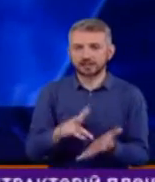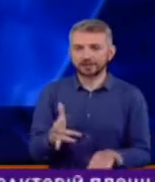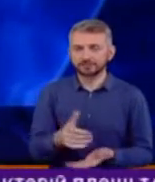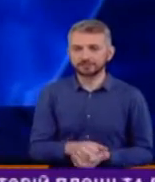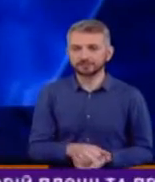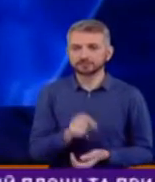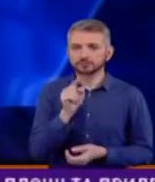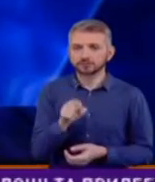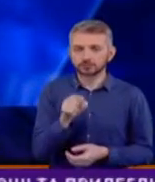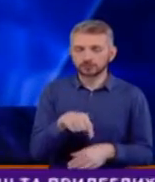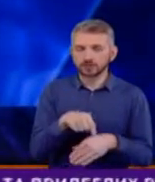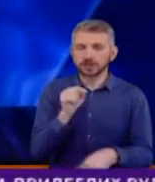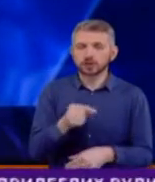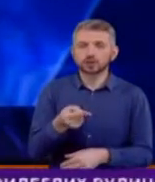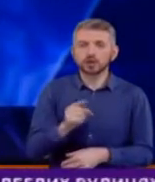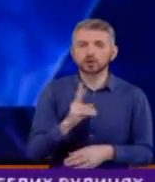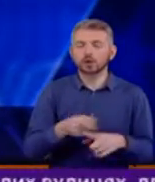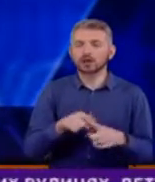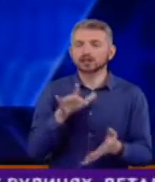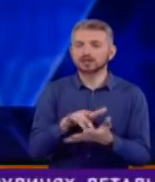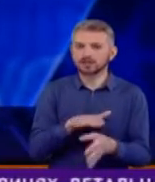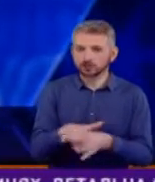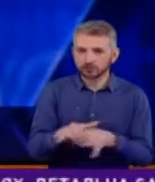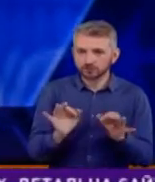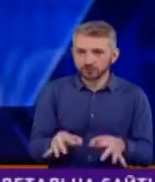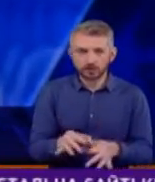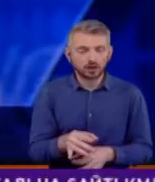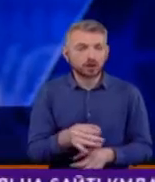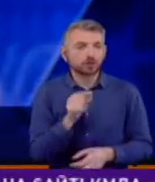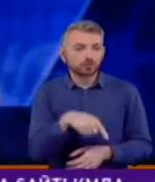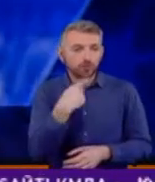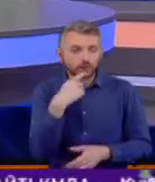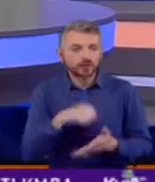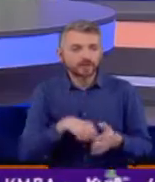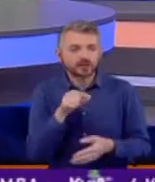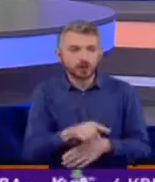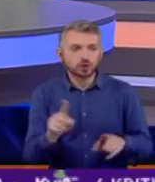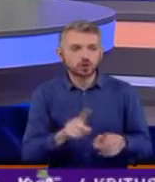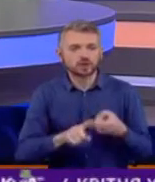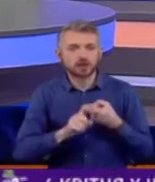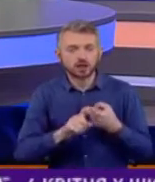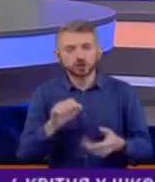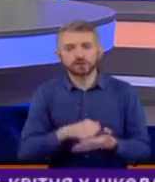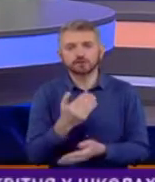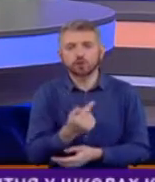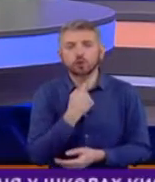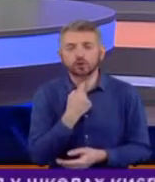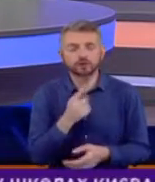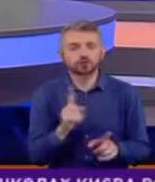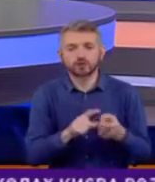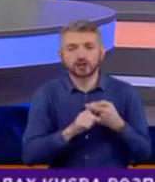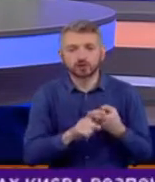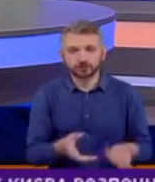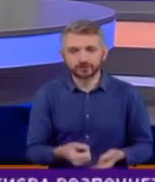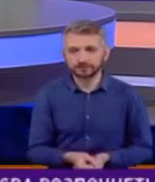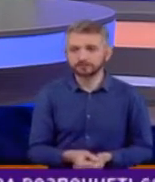він реагує на те, як ця ціль свершилась. Да? Більше того, йому говорить, що від тебе щось залежить, від твого голосу безпосередньо щось